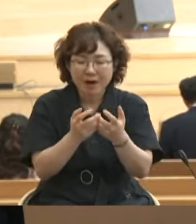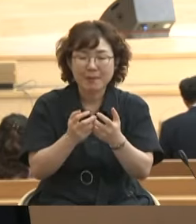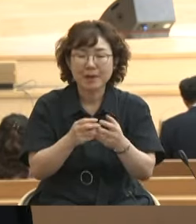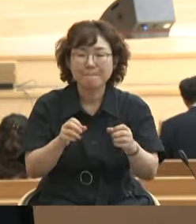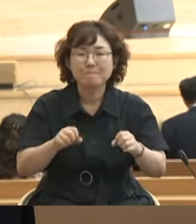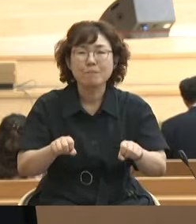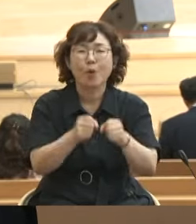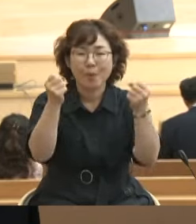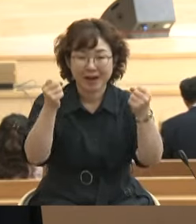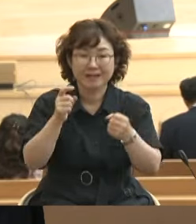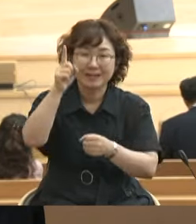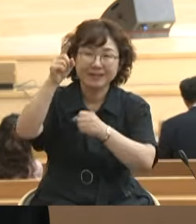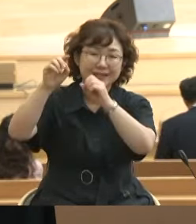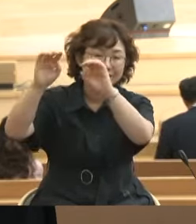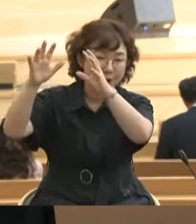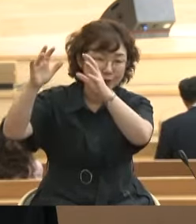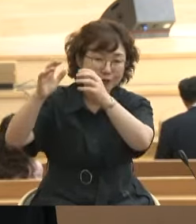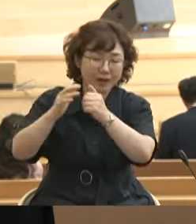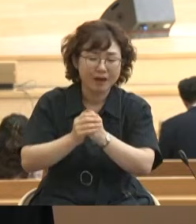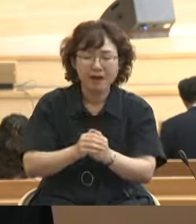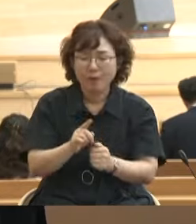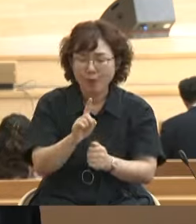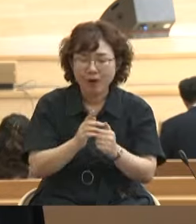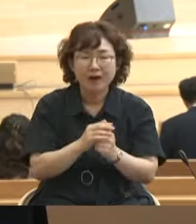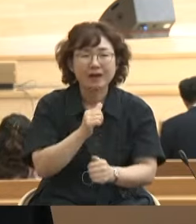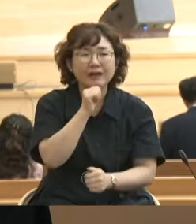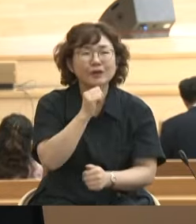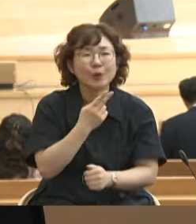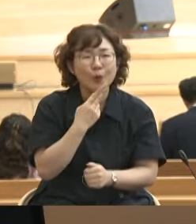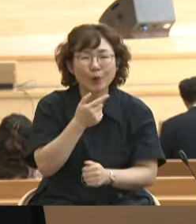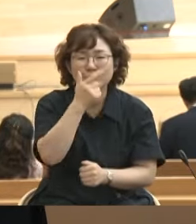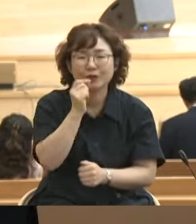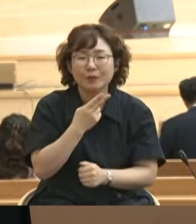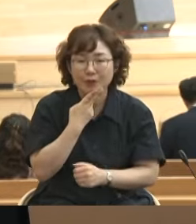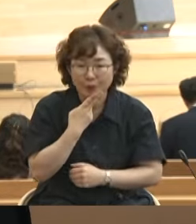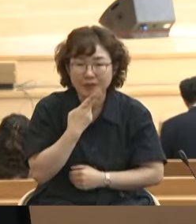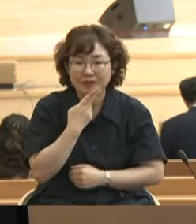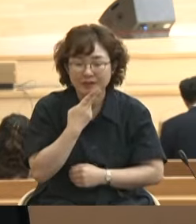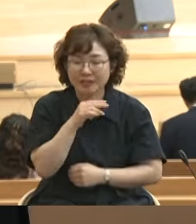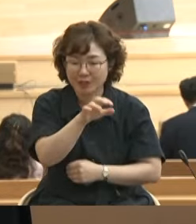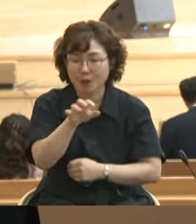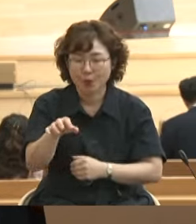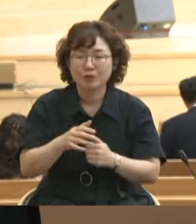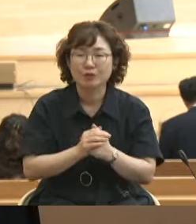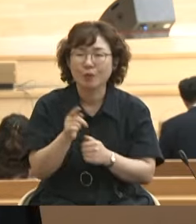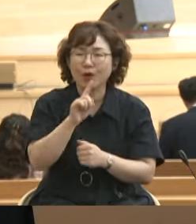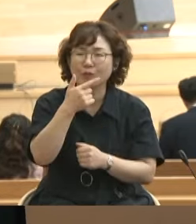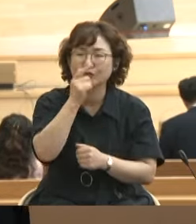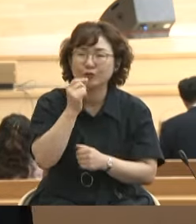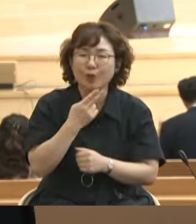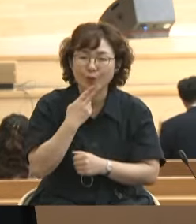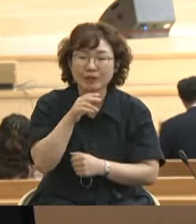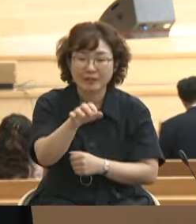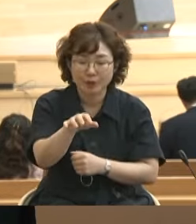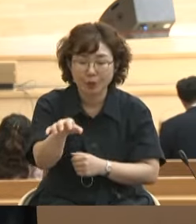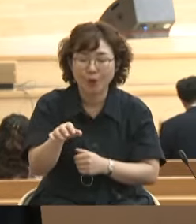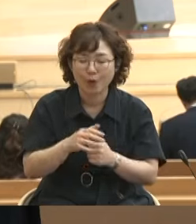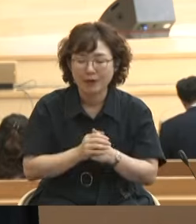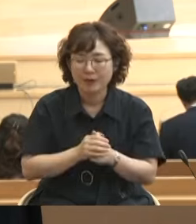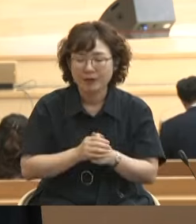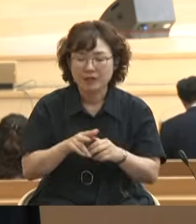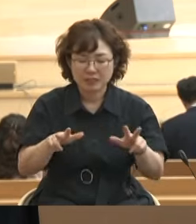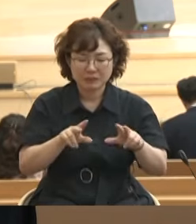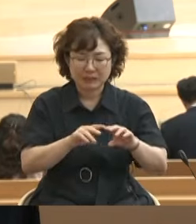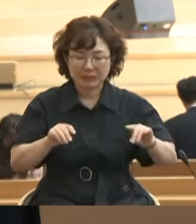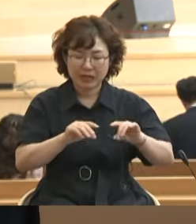하늘나라. 그래서 어떤 빈곤도 어떤 결핍도 없는 곳, 어떤 부족도 없는 곳. 여러분 우리가 이